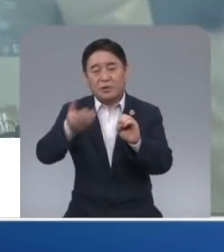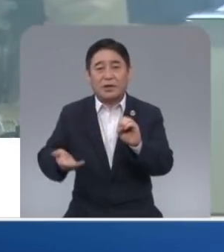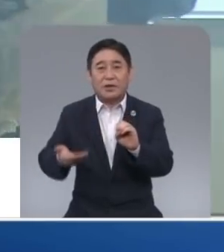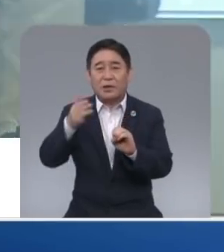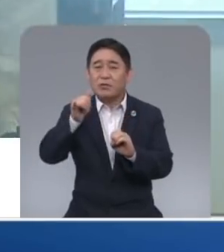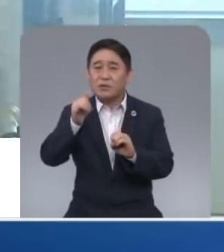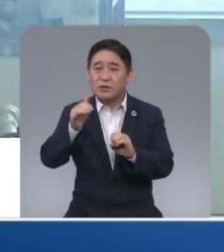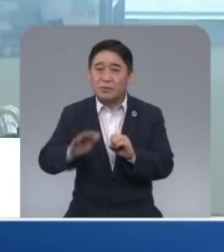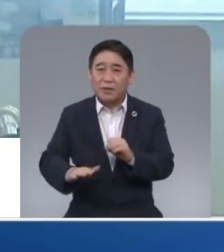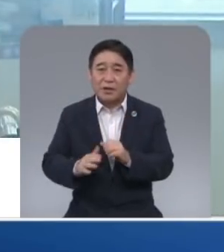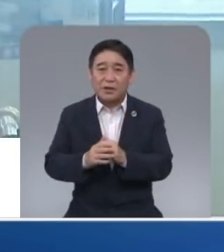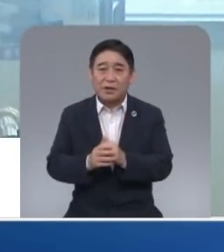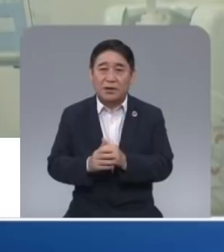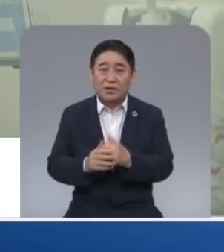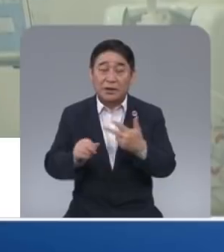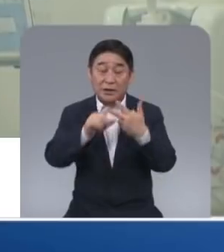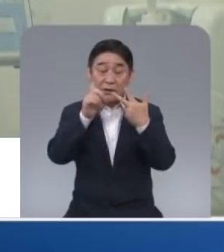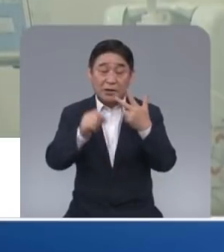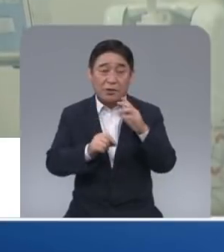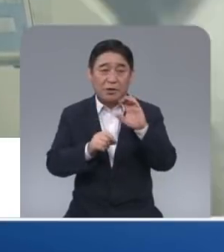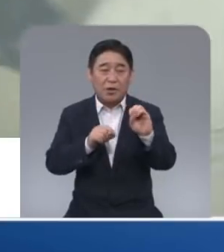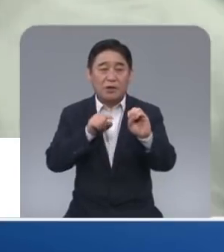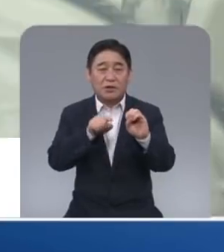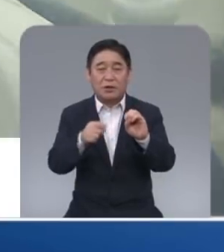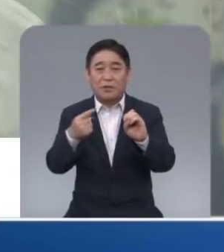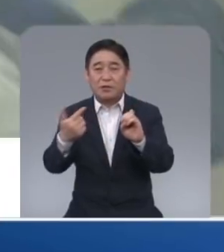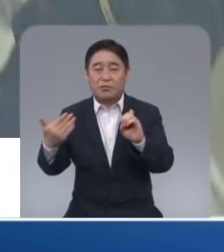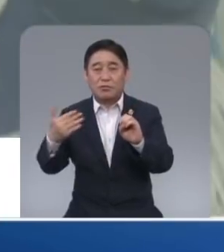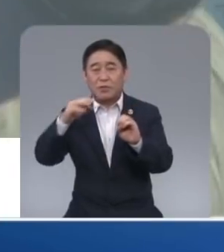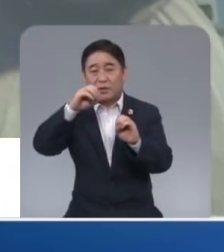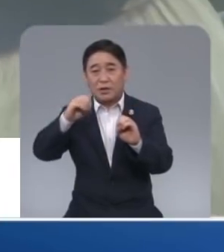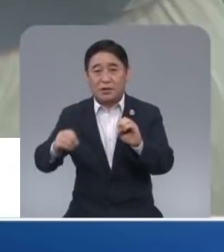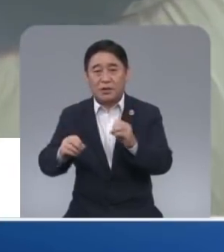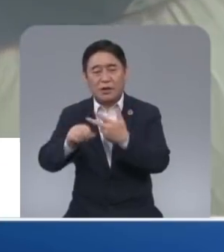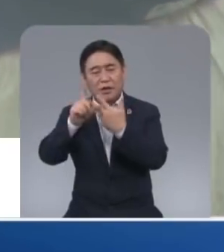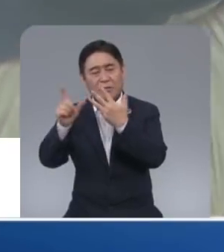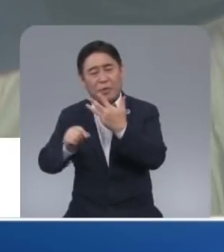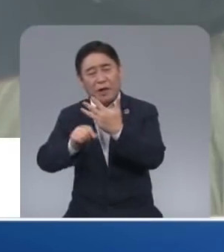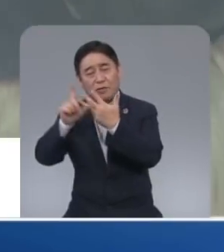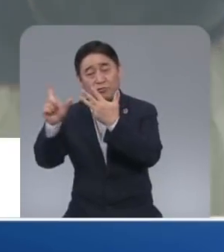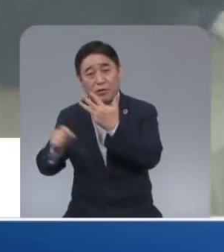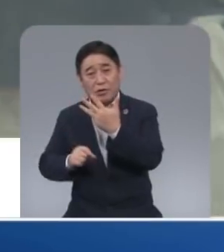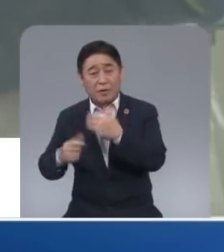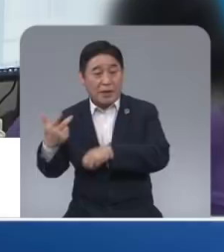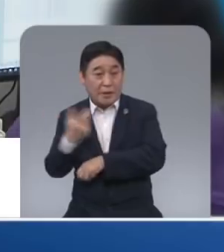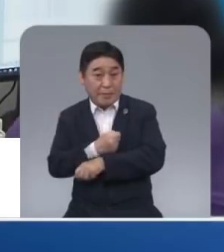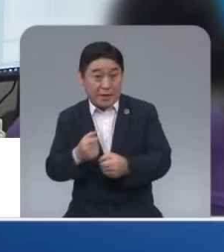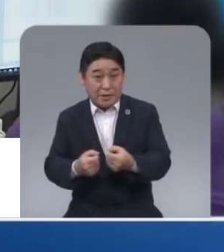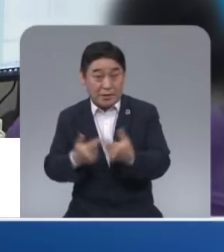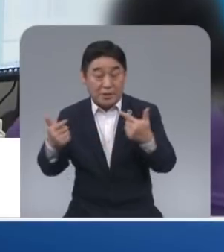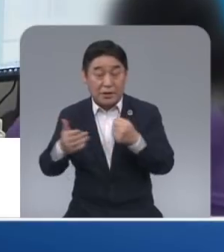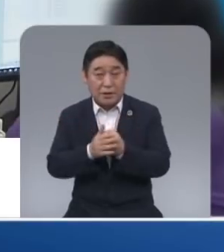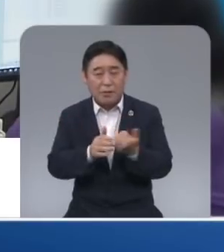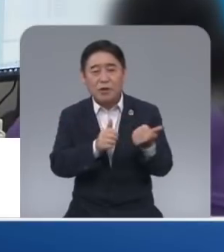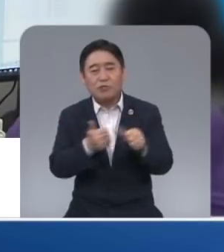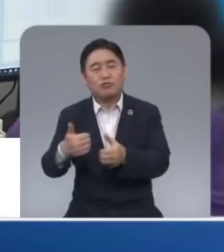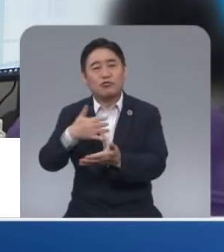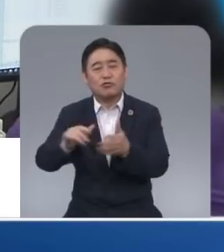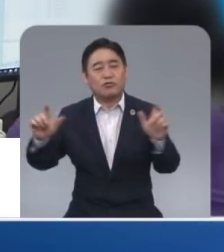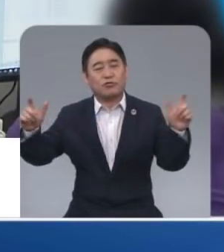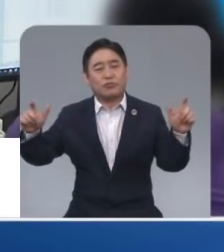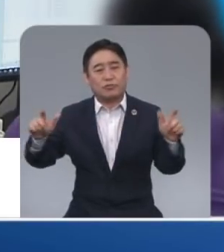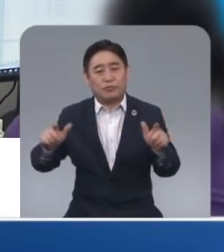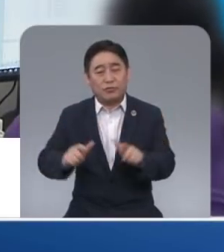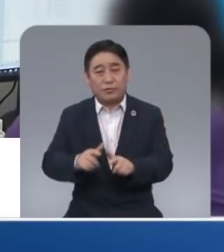넘지만 7월 달은 0.19%, 그러니까 8월 달, 9월 달 되면 백신 접종이 더 늘었기 때문에 치명률도 더 떨어져